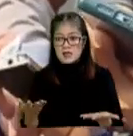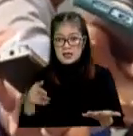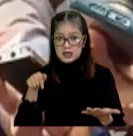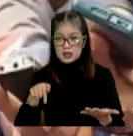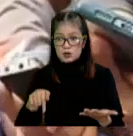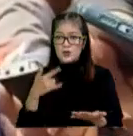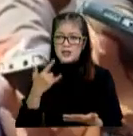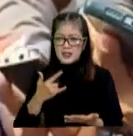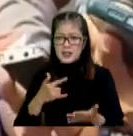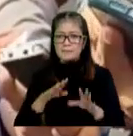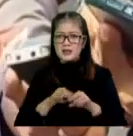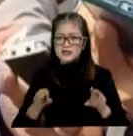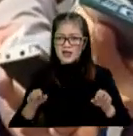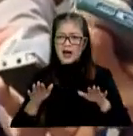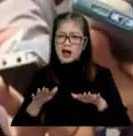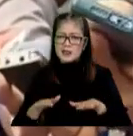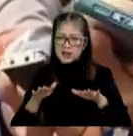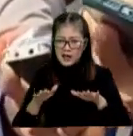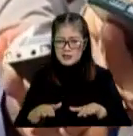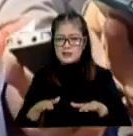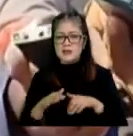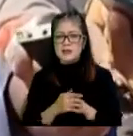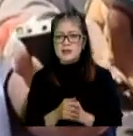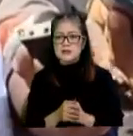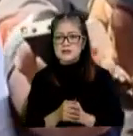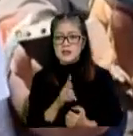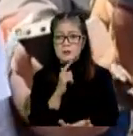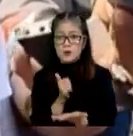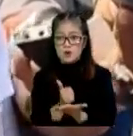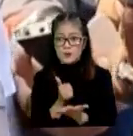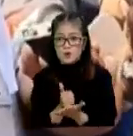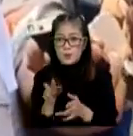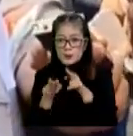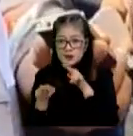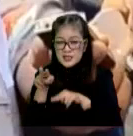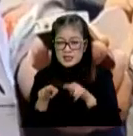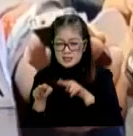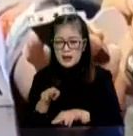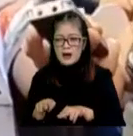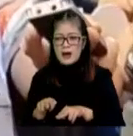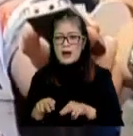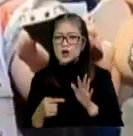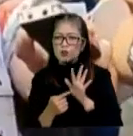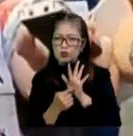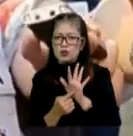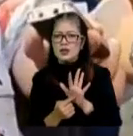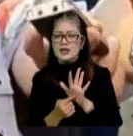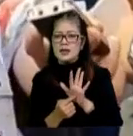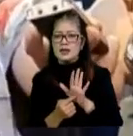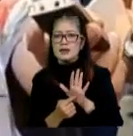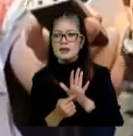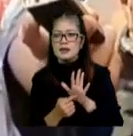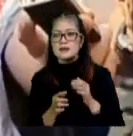kerja kehati-hatian, kemudian ketelitian dan juga pembuktian saintifik ini menjadi